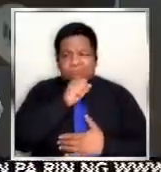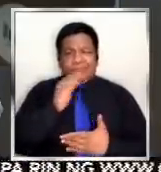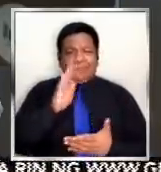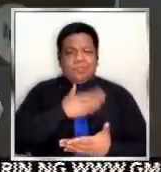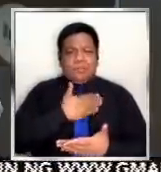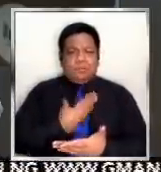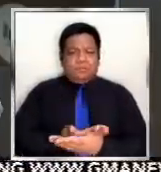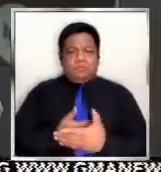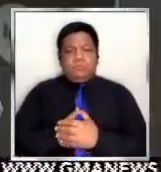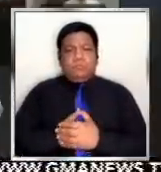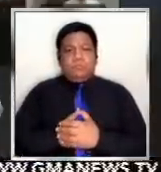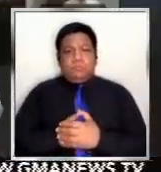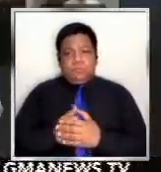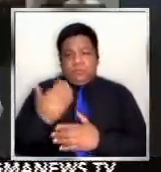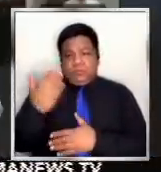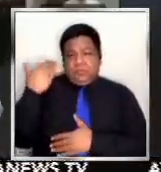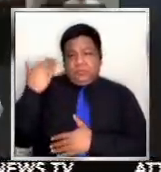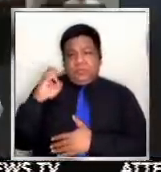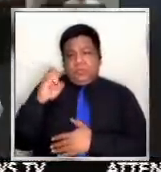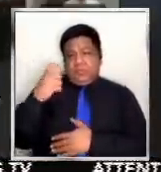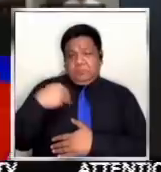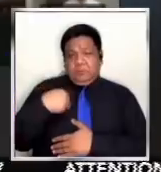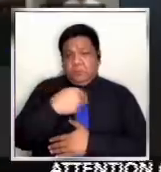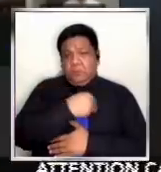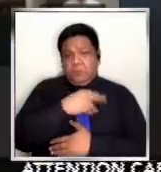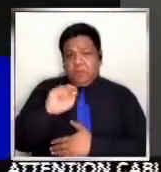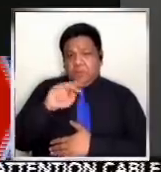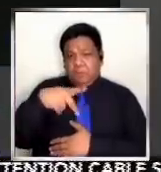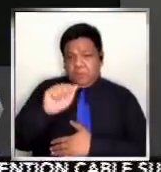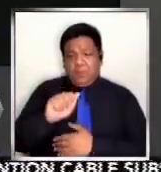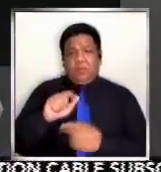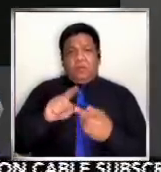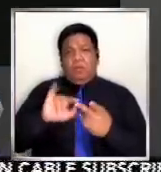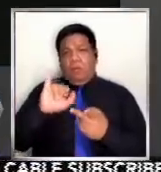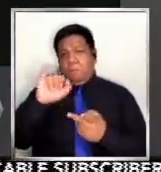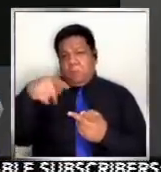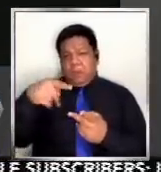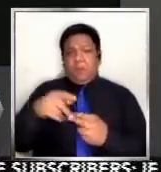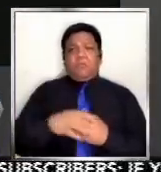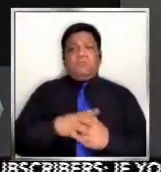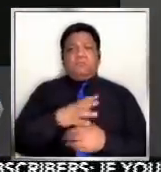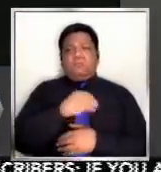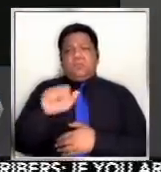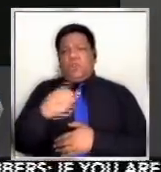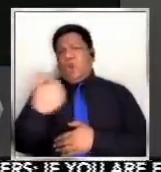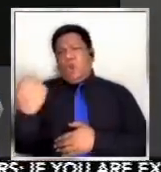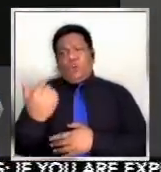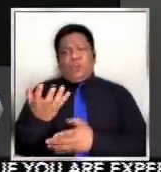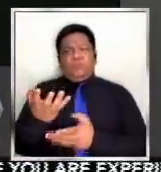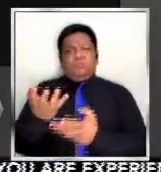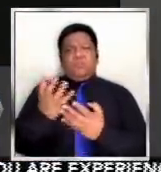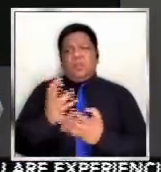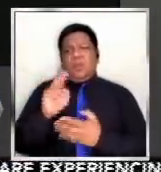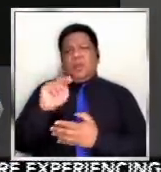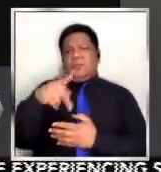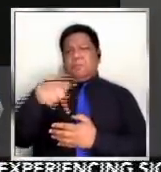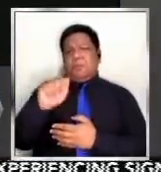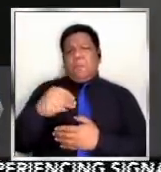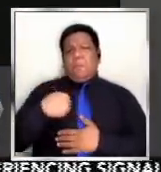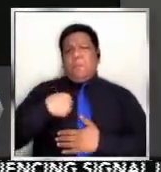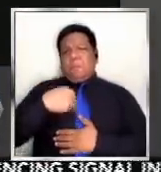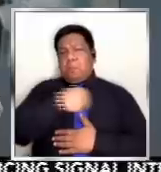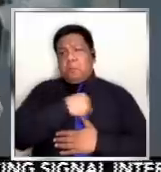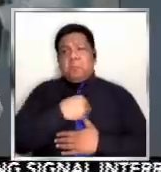miyembro ng New People's Army, mga indigenous people, pati na ang isang umano'y dating NPA Liquidation Squad member ang nagbigay